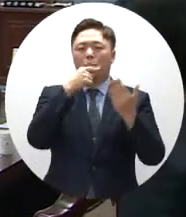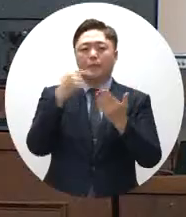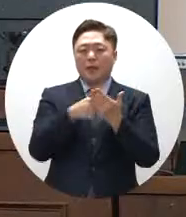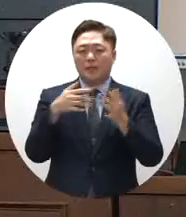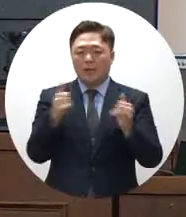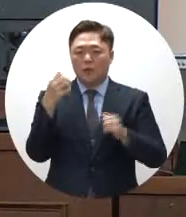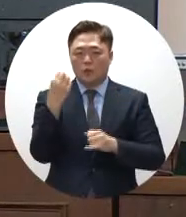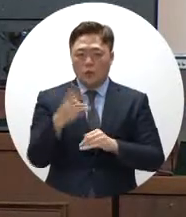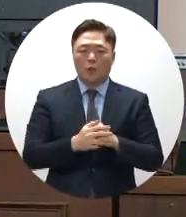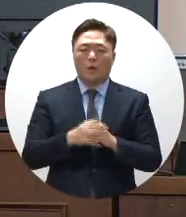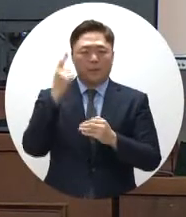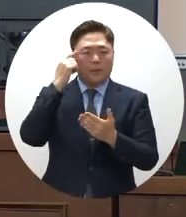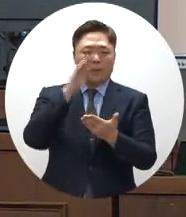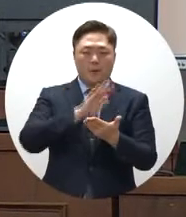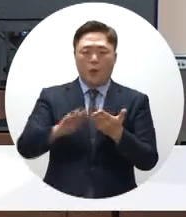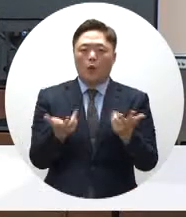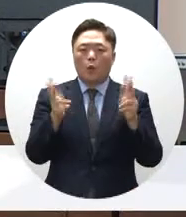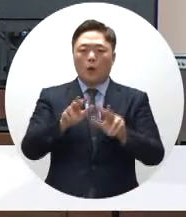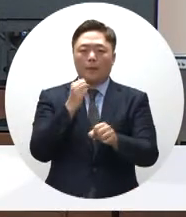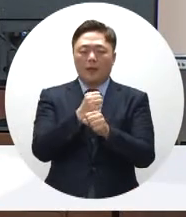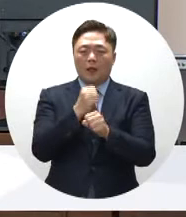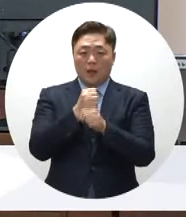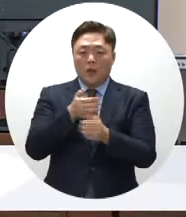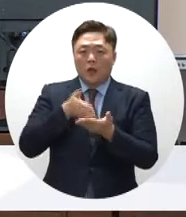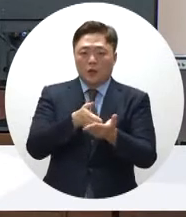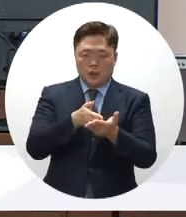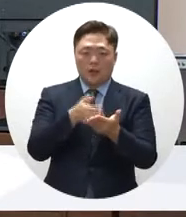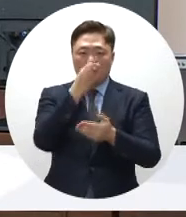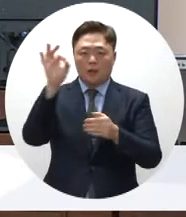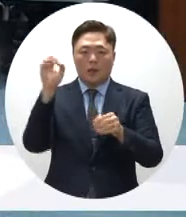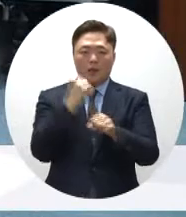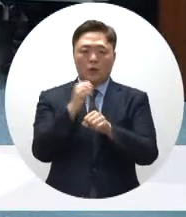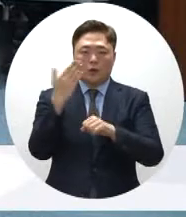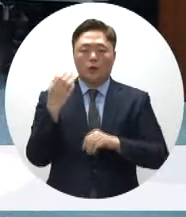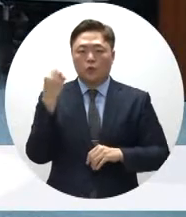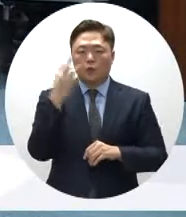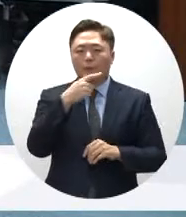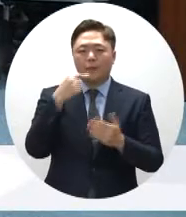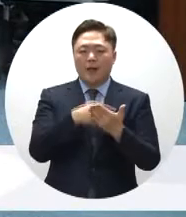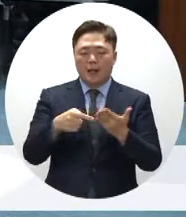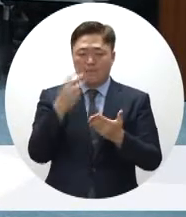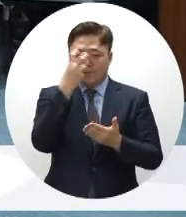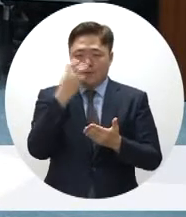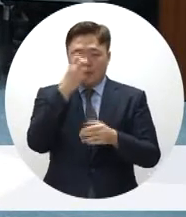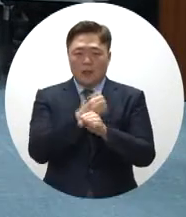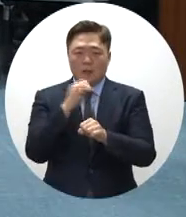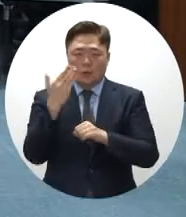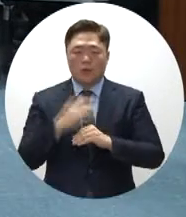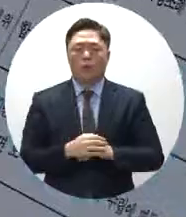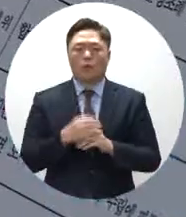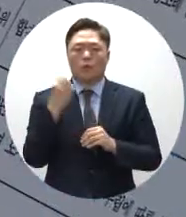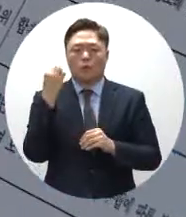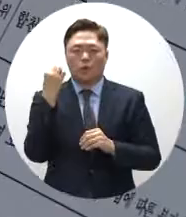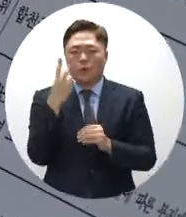규명을 위한 합천 세계 평화공원 조성 건의문을 채택함으로써 피해자에 대한 진상 규명과 공원 조성